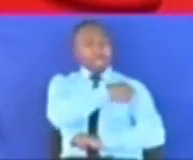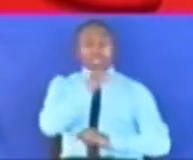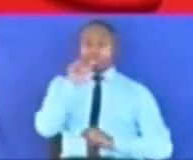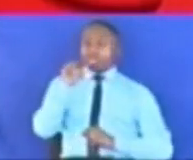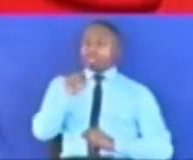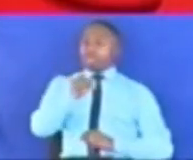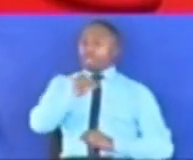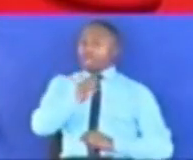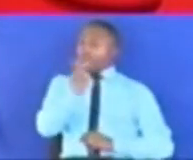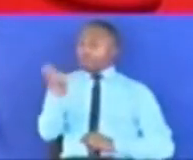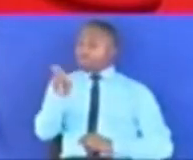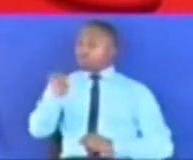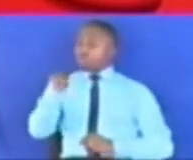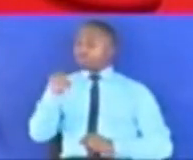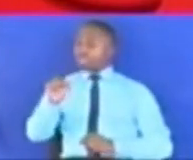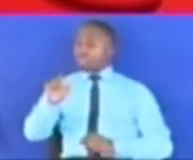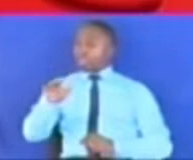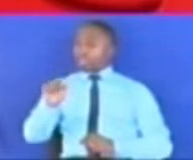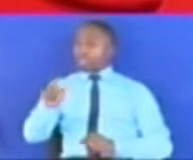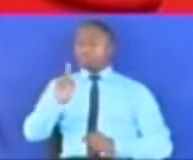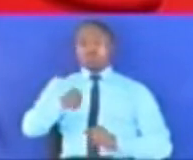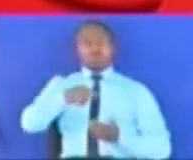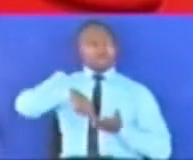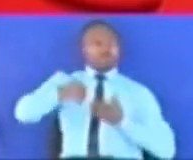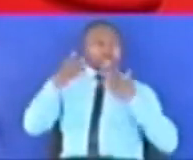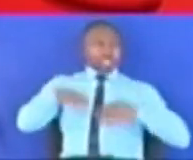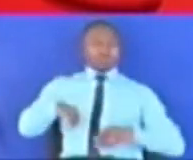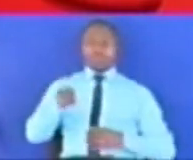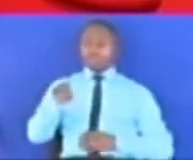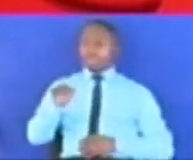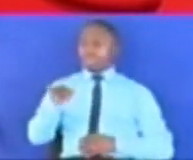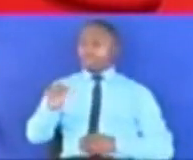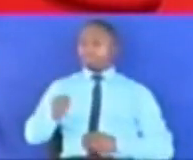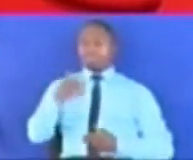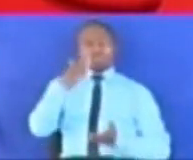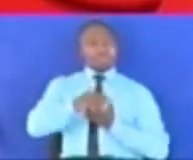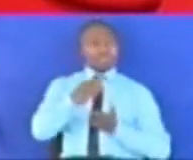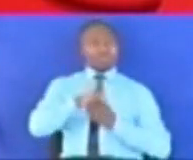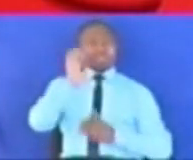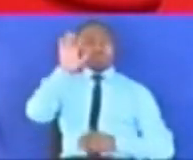Msalala kuna kituo cha afya cha Ngaya. Kimekamilika mwaka